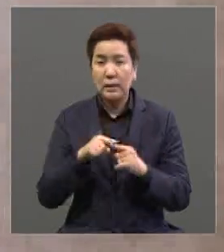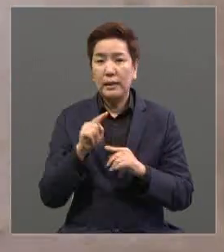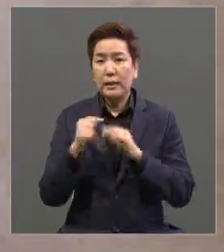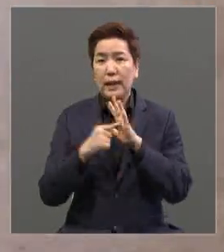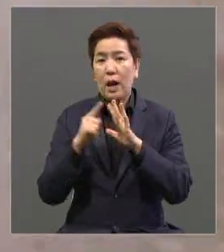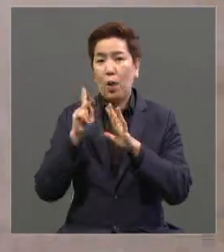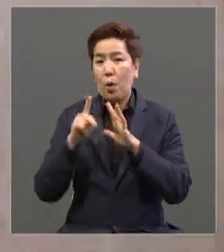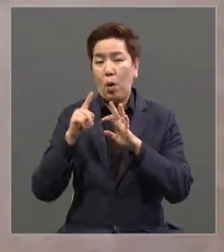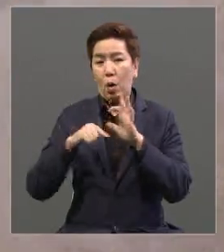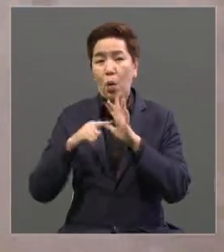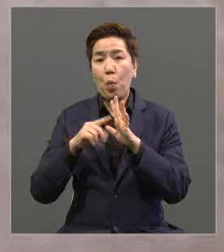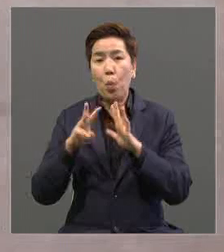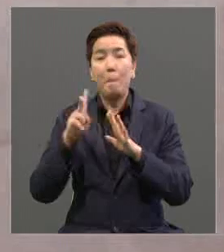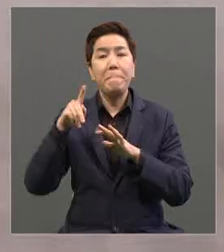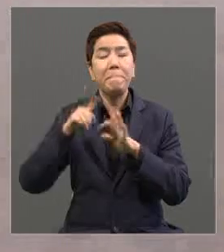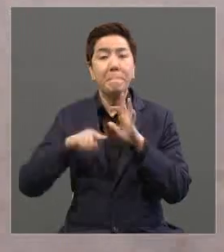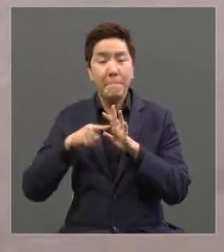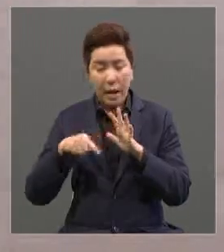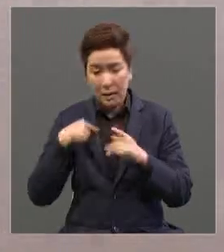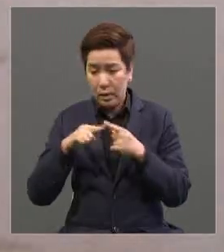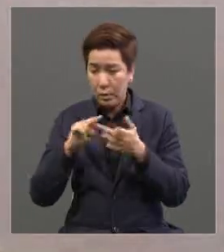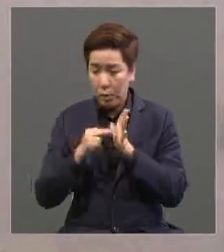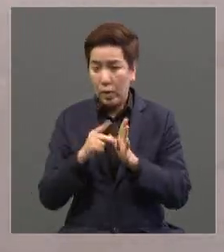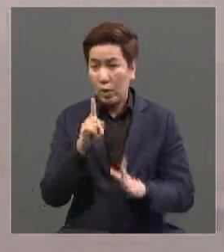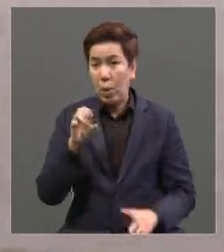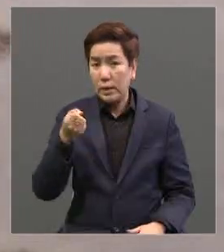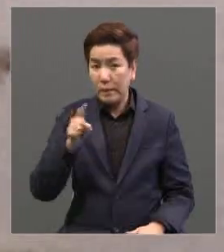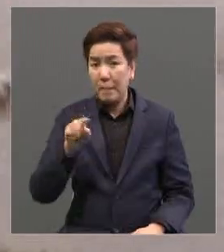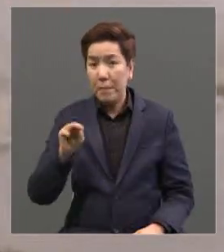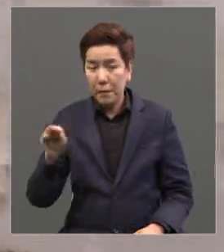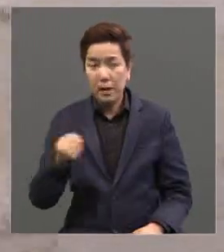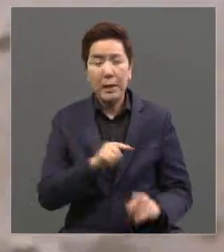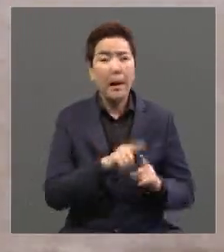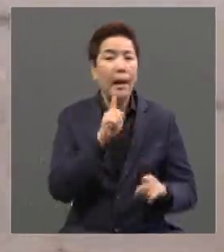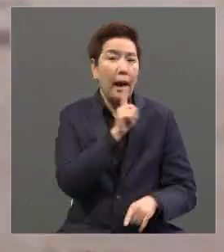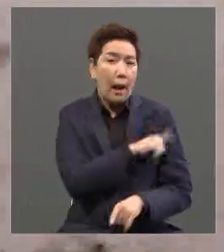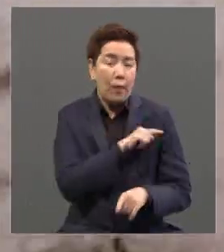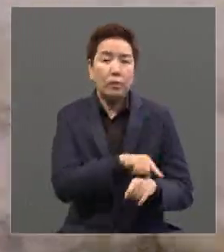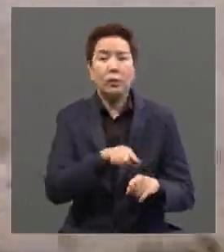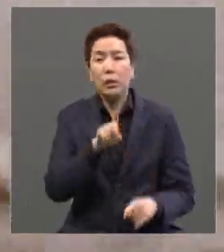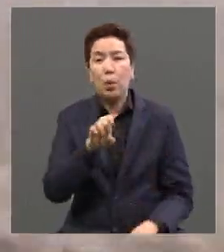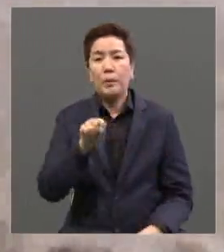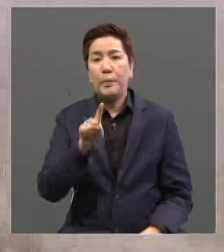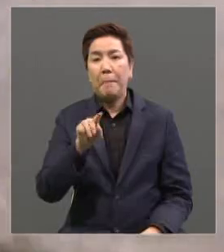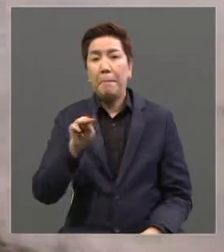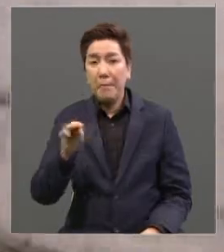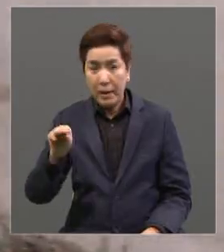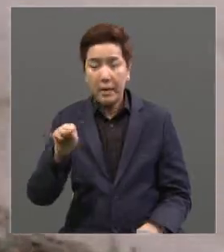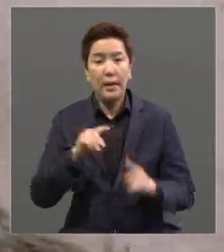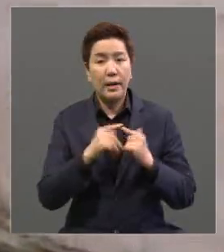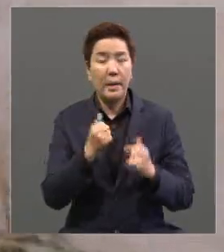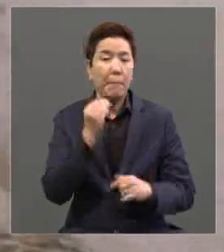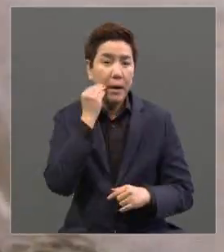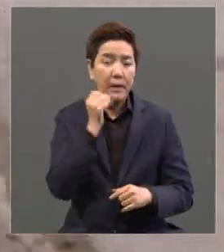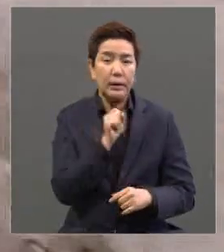ภอตะกั่วป่าเนี่ย111มิลลิเมตรที่บ้านหัวสวนตำบลแม่นางขาวที่คุรบุรี121มิลลิเมตรที่บ้